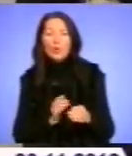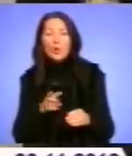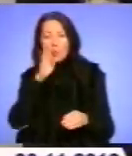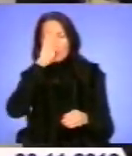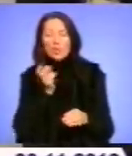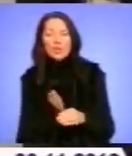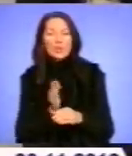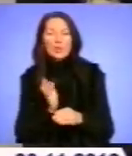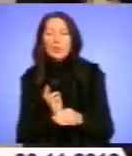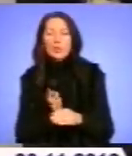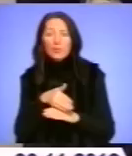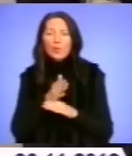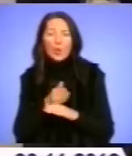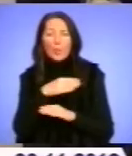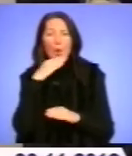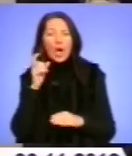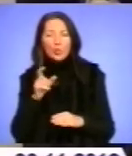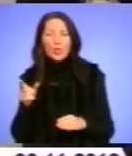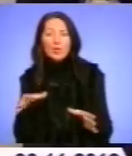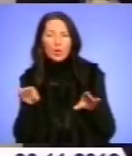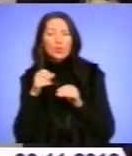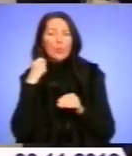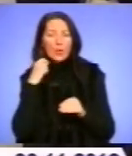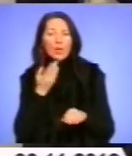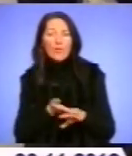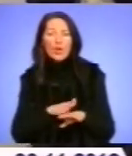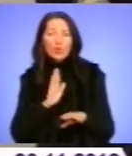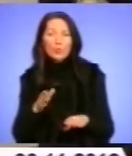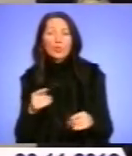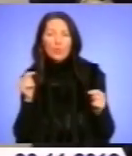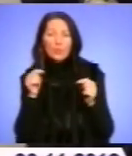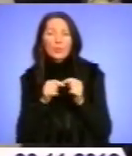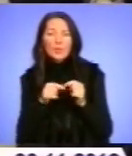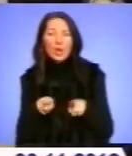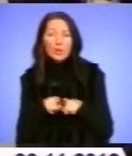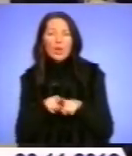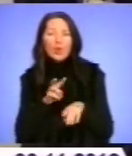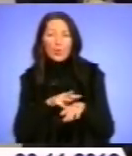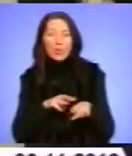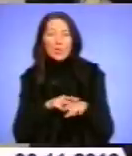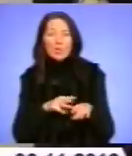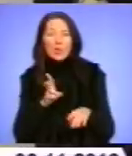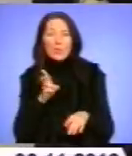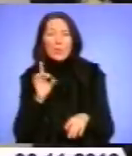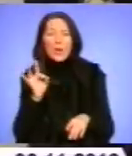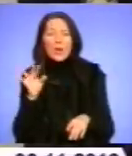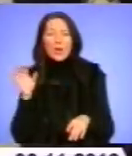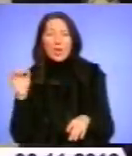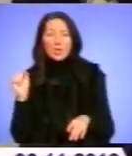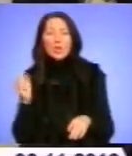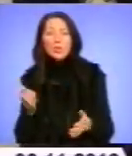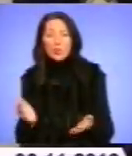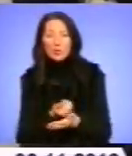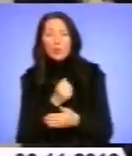які зловживали з ним спиртним. І важко було встановити. Але все ж таки працівники карного розшуку, працівники Бережанського відділу здобули